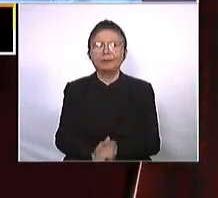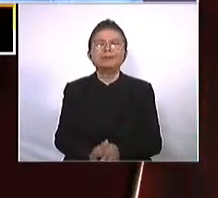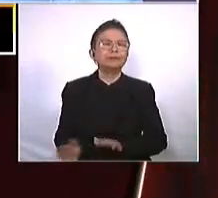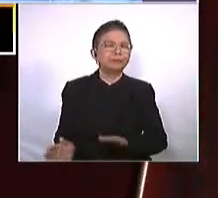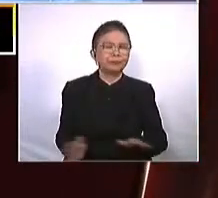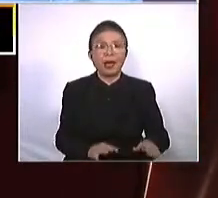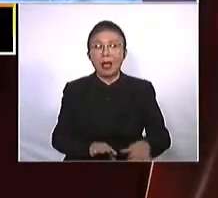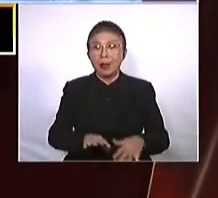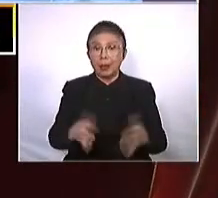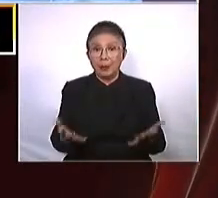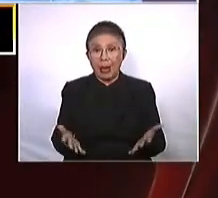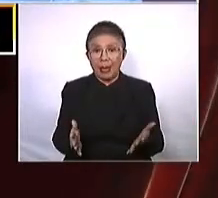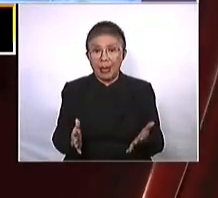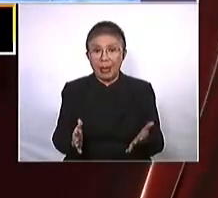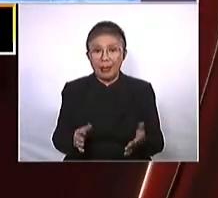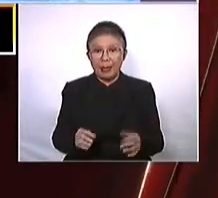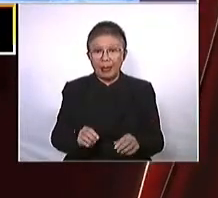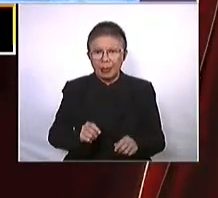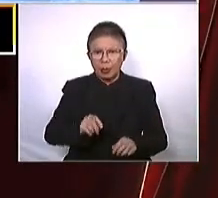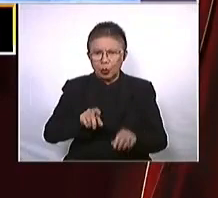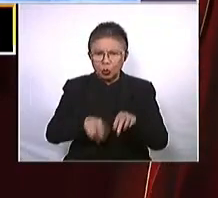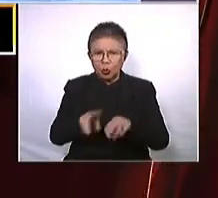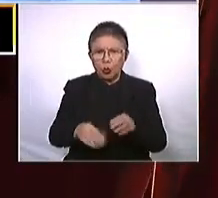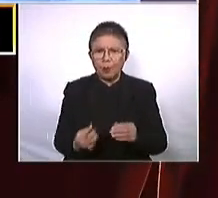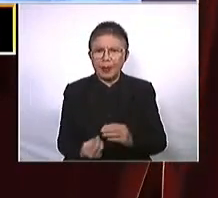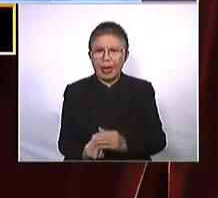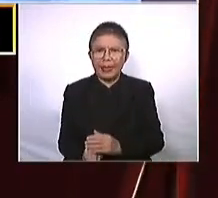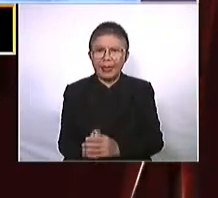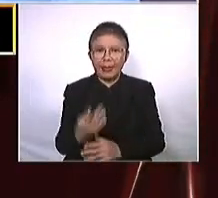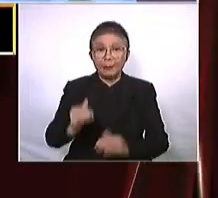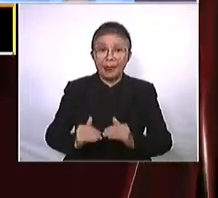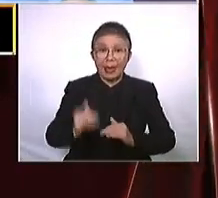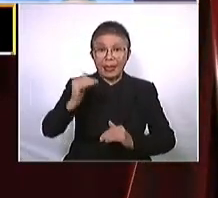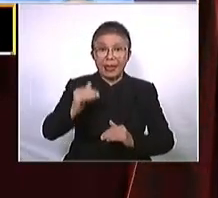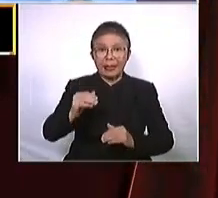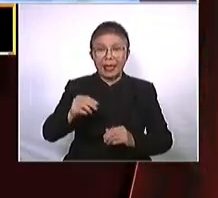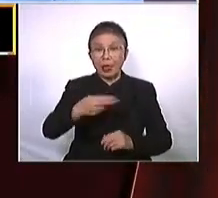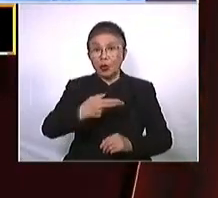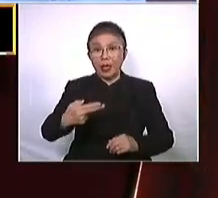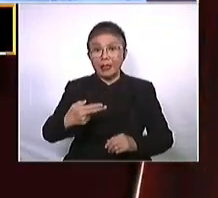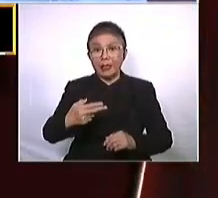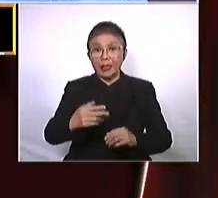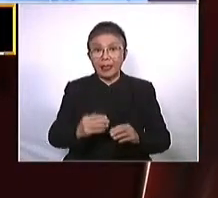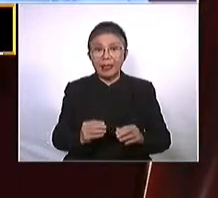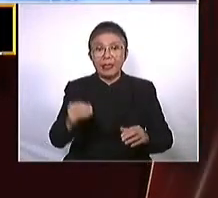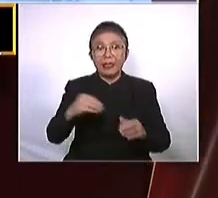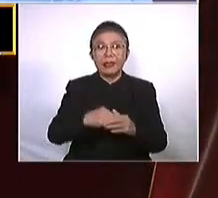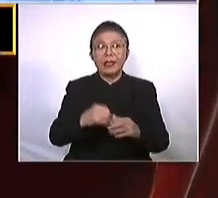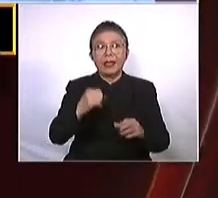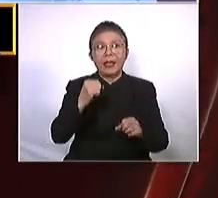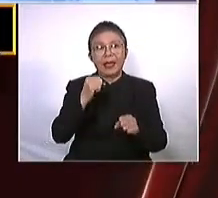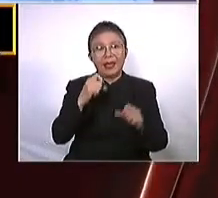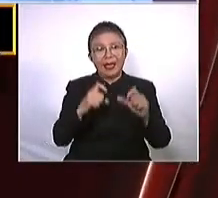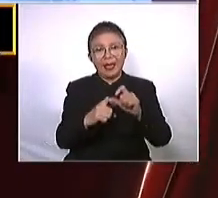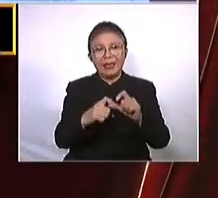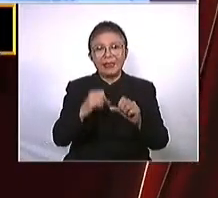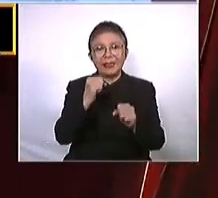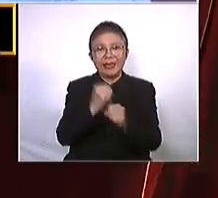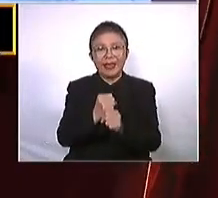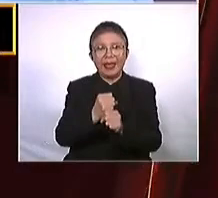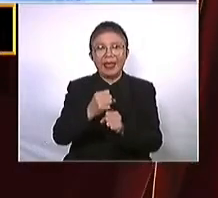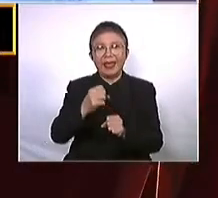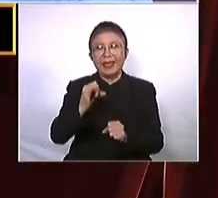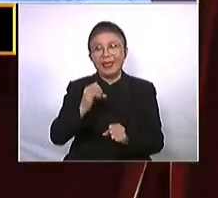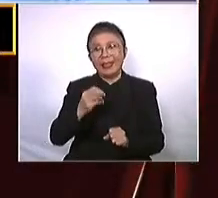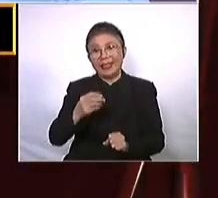Bagaimana langkah Gus Muhaimin untuk menaikkan peringkat Indonesia di SGIE? Terima kasih.